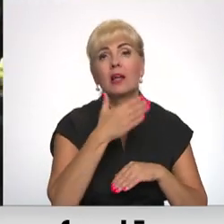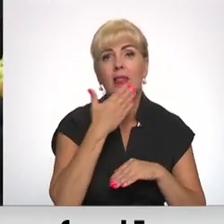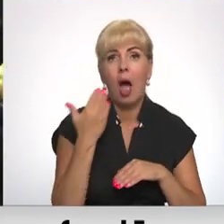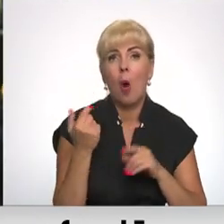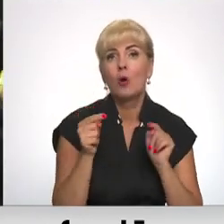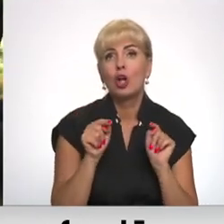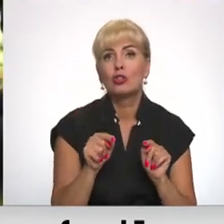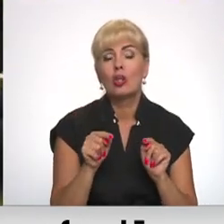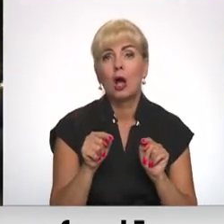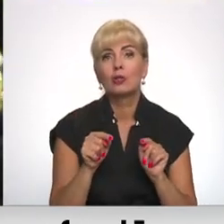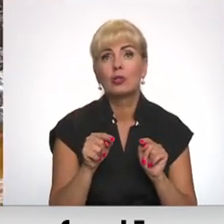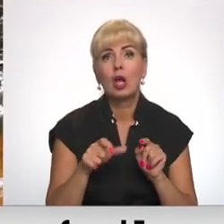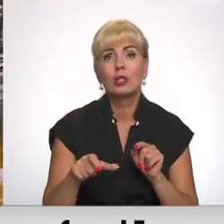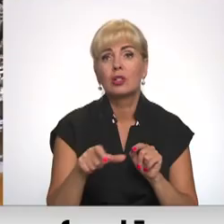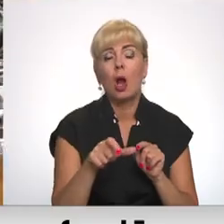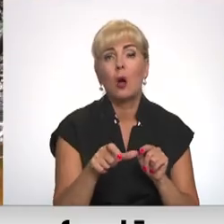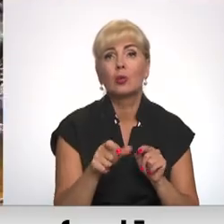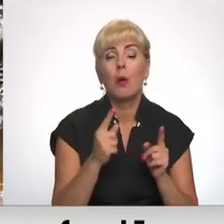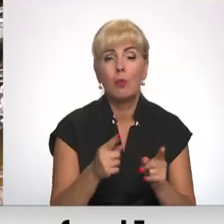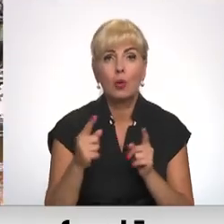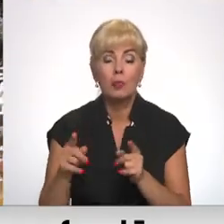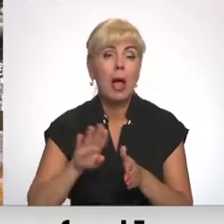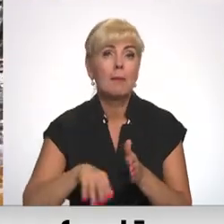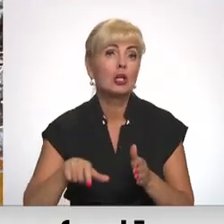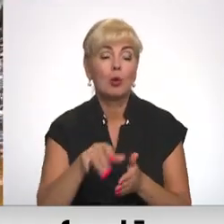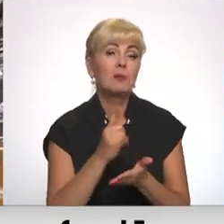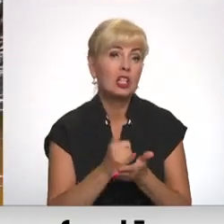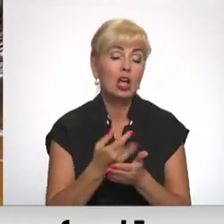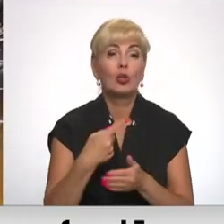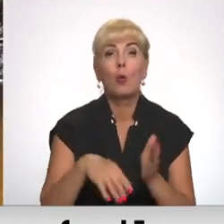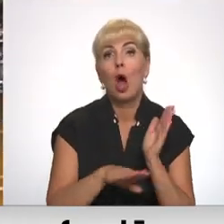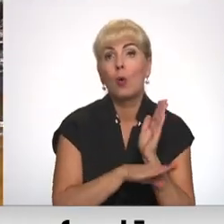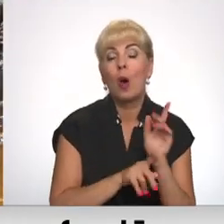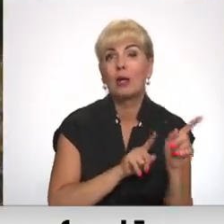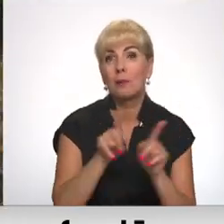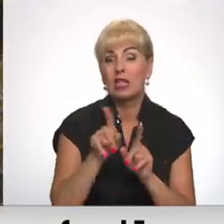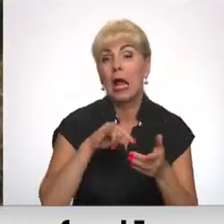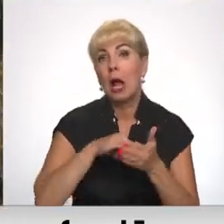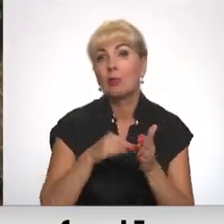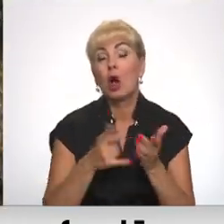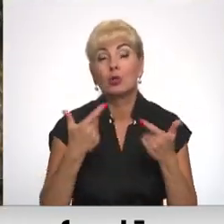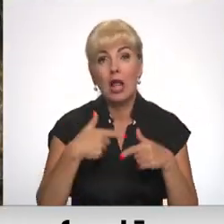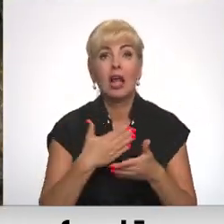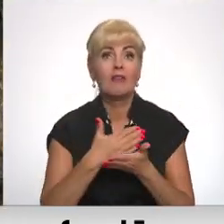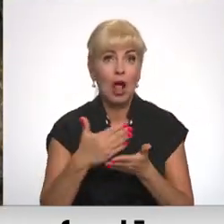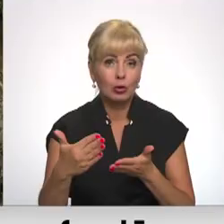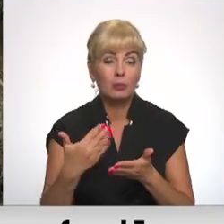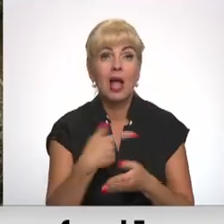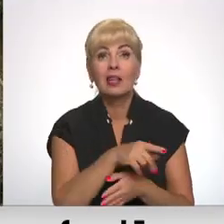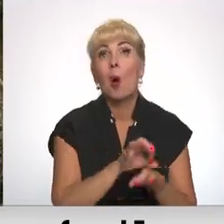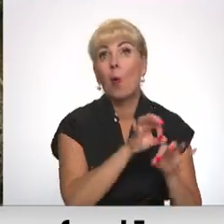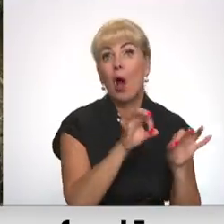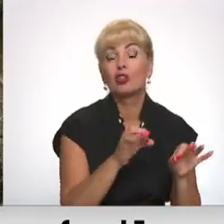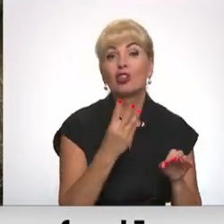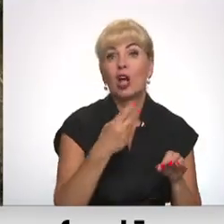te strauteču posmi. Bez upju tīrīšanas no kokiem un zariem šī projekta laikā vēl turpināsies jau aizsāktā